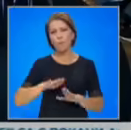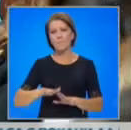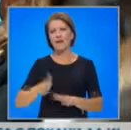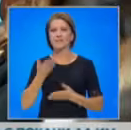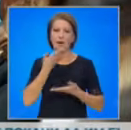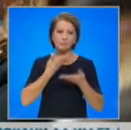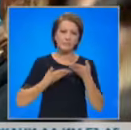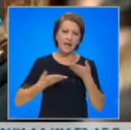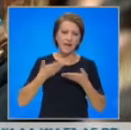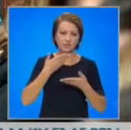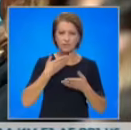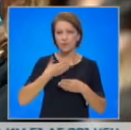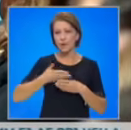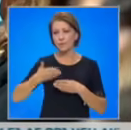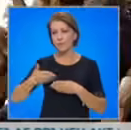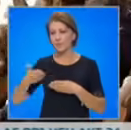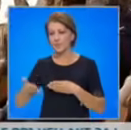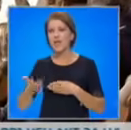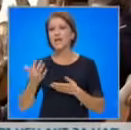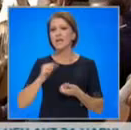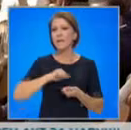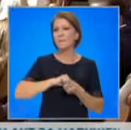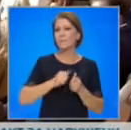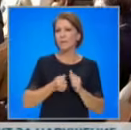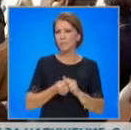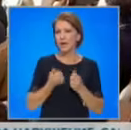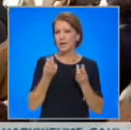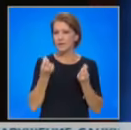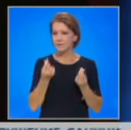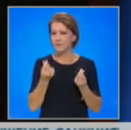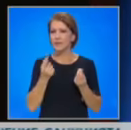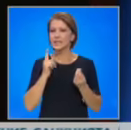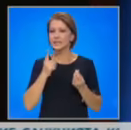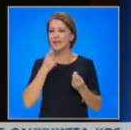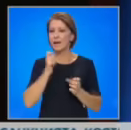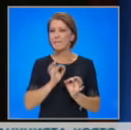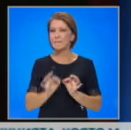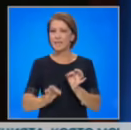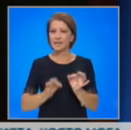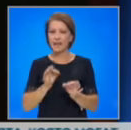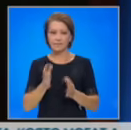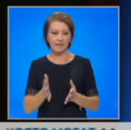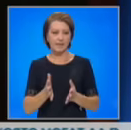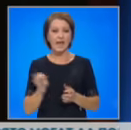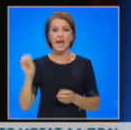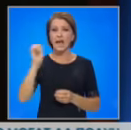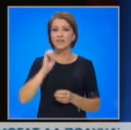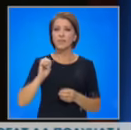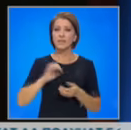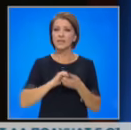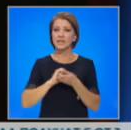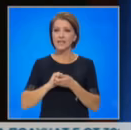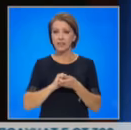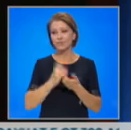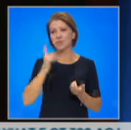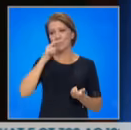напомни, че отделят 3 милиарда евро за региона за борба с пандемията и 9 милиарда за инвестиции. Европейският съюз е важен за Западните Балкани,